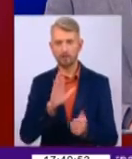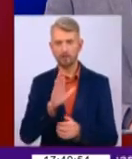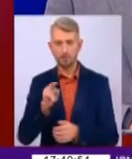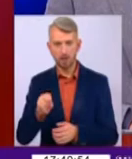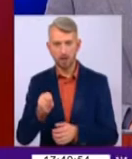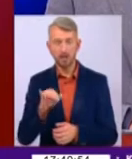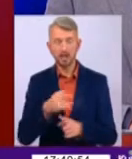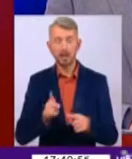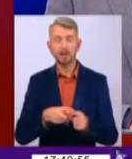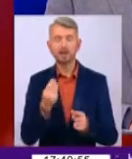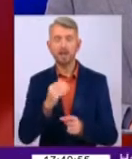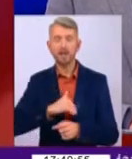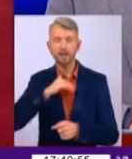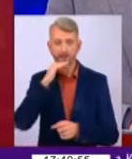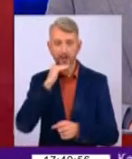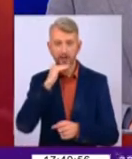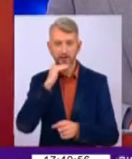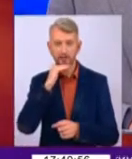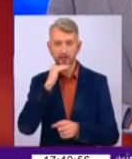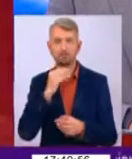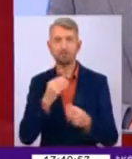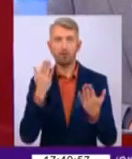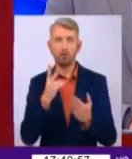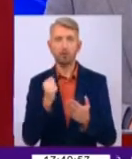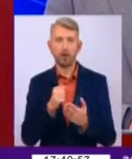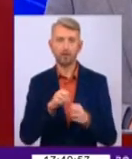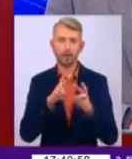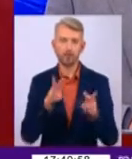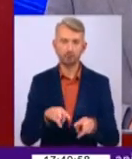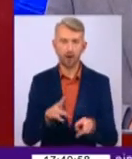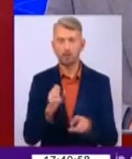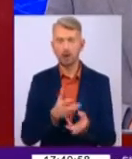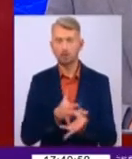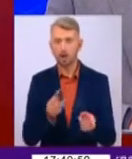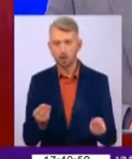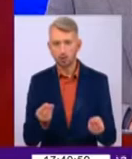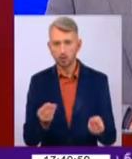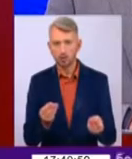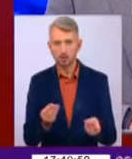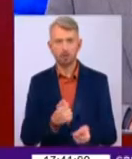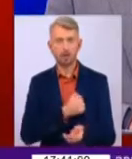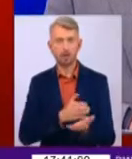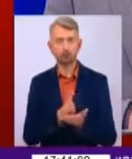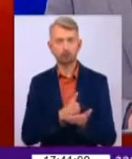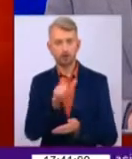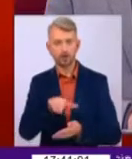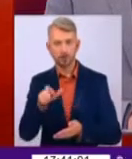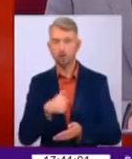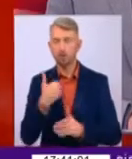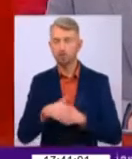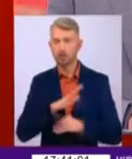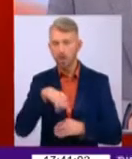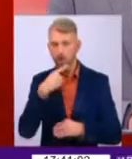И этих денег хватает, дай бог, на содержание и на оплату военнослужащим. Я вже не